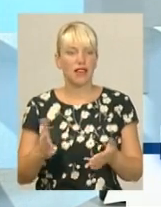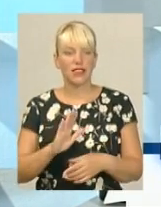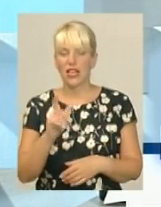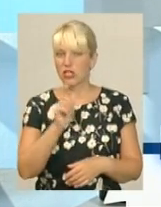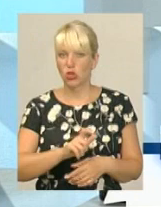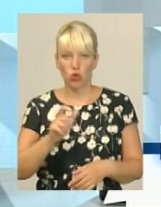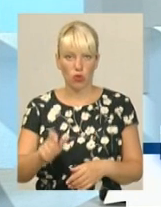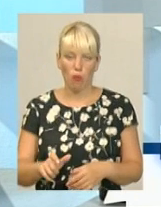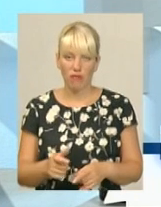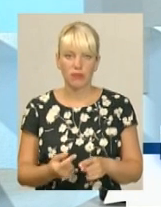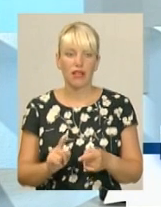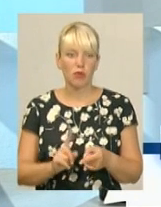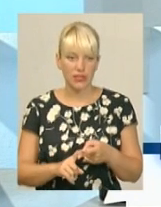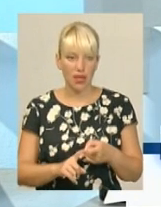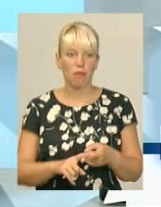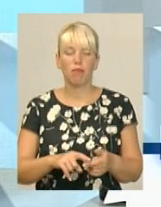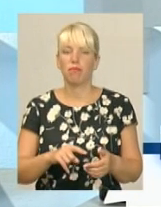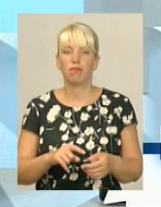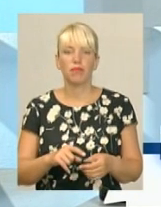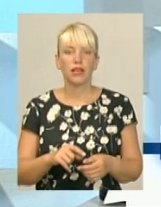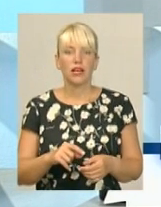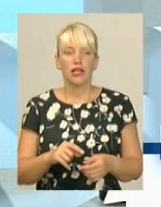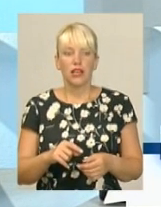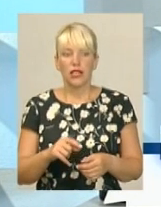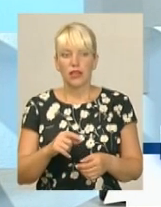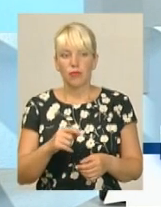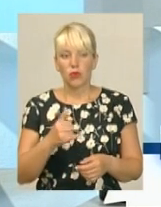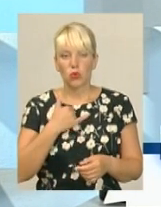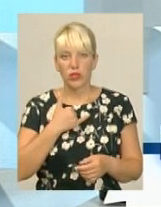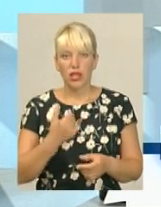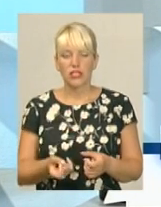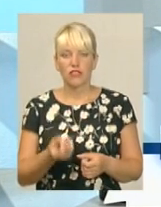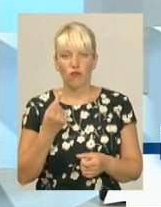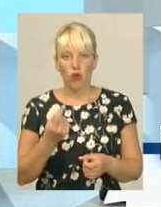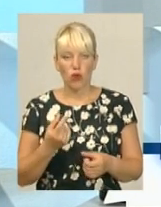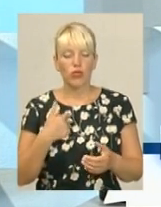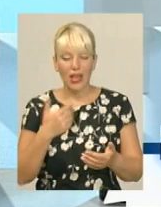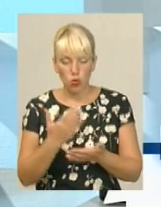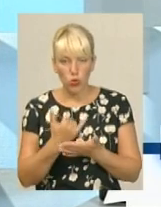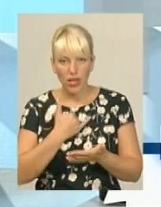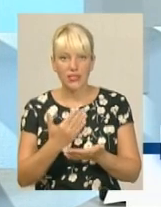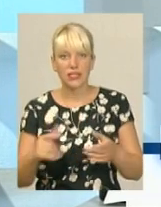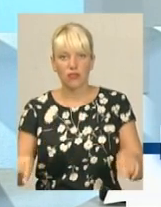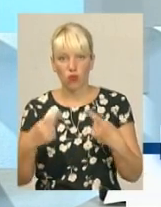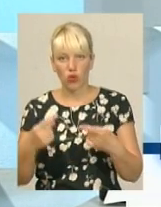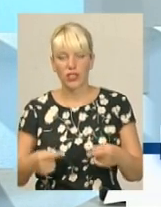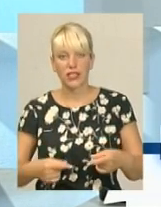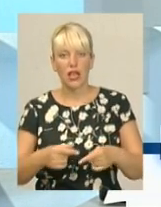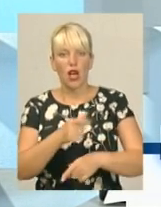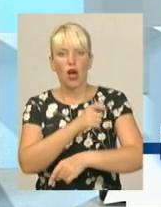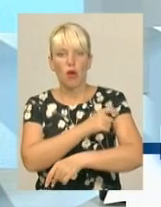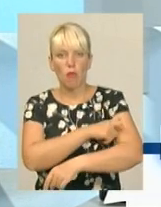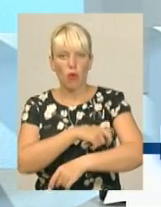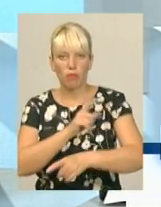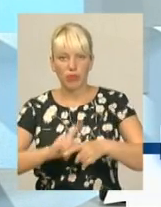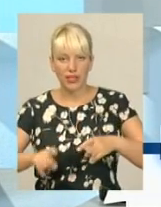складом. Це принципово. В нас створені відповідні мобільні групи. І ось за перше півріччя ми провели